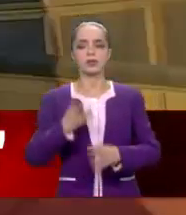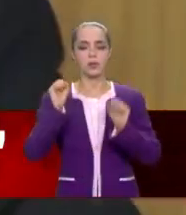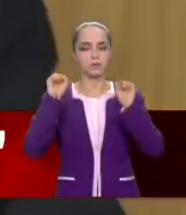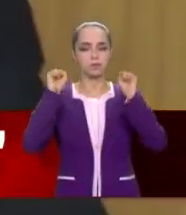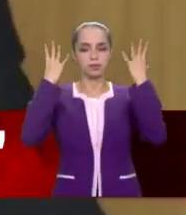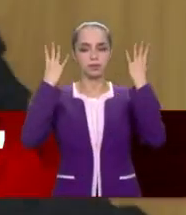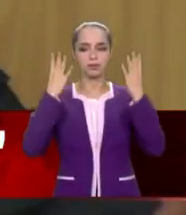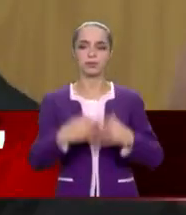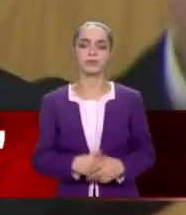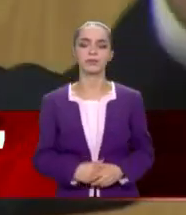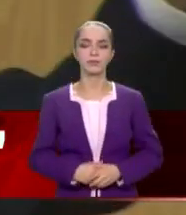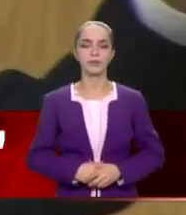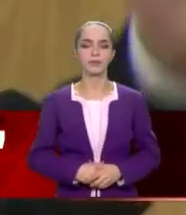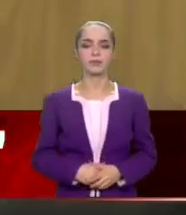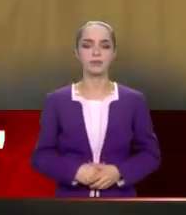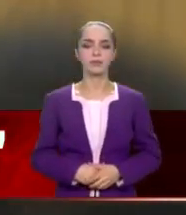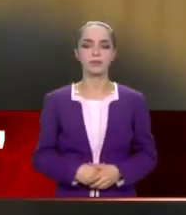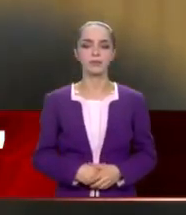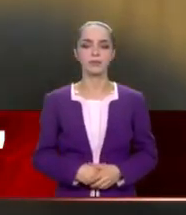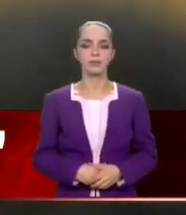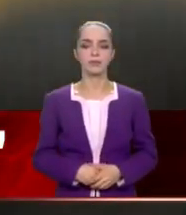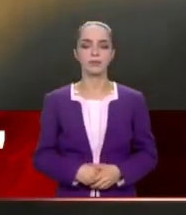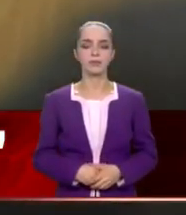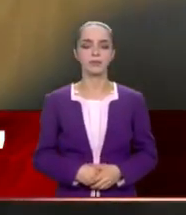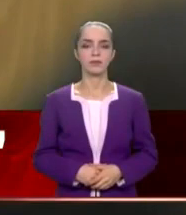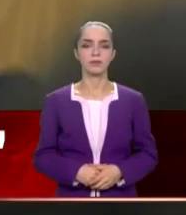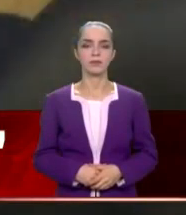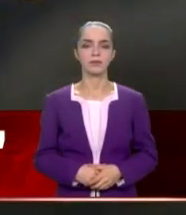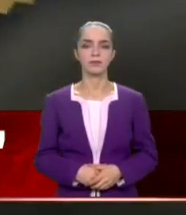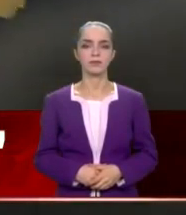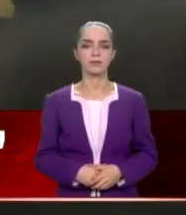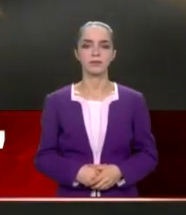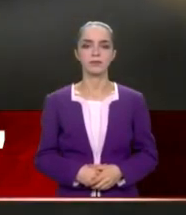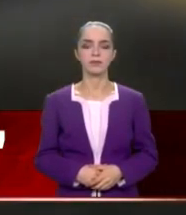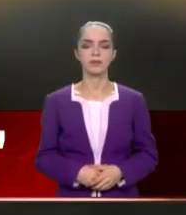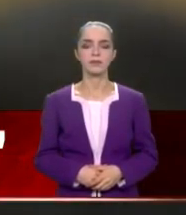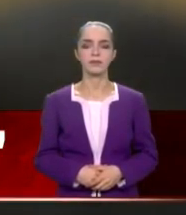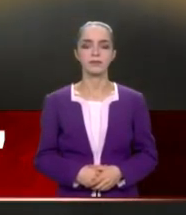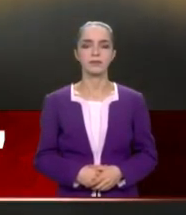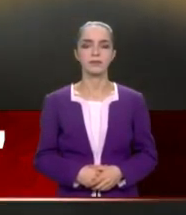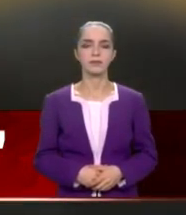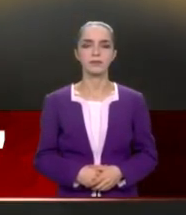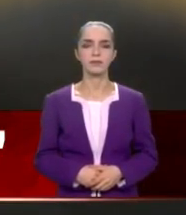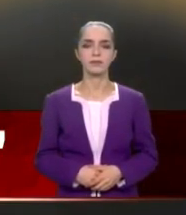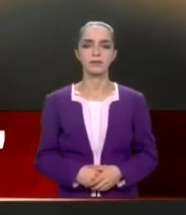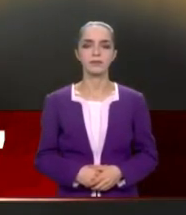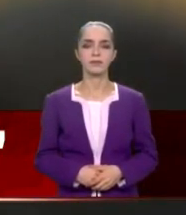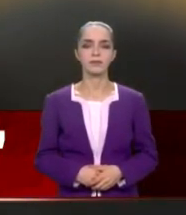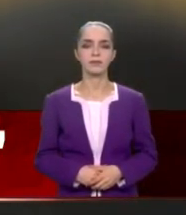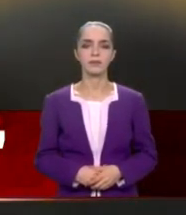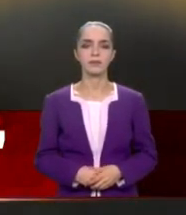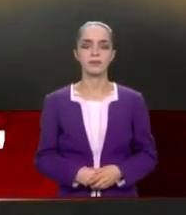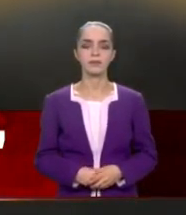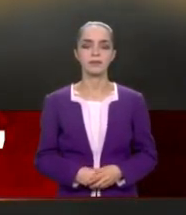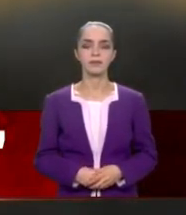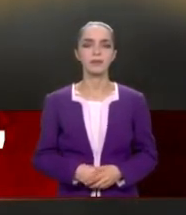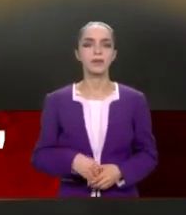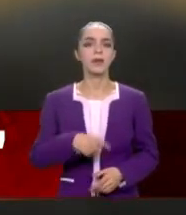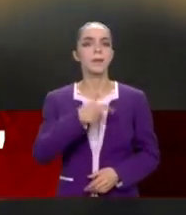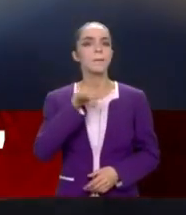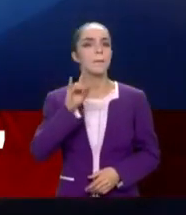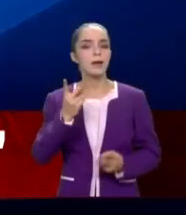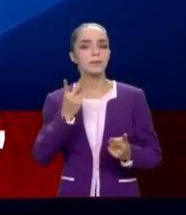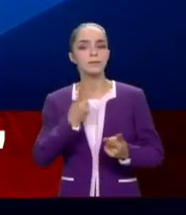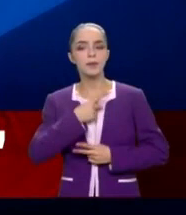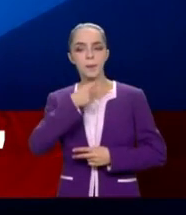püskürdü. Milliyetçi Hareket Partisi'nin kırmızı çizgisi Türk'ün varlığı ve